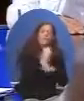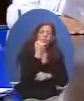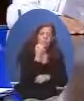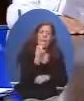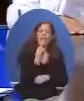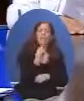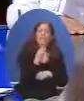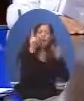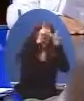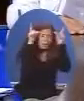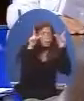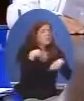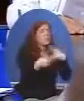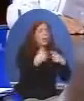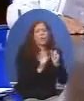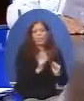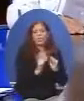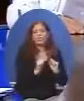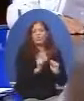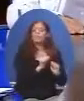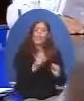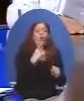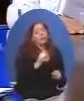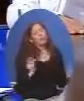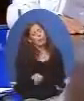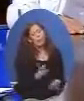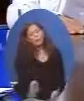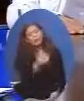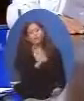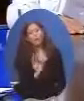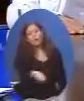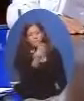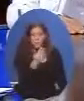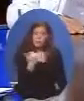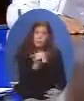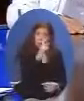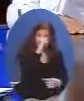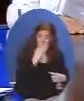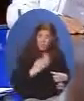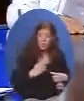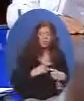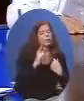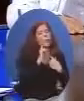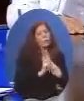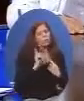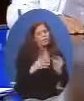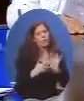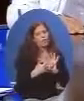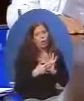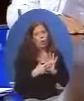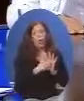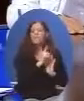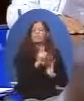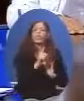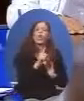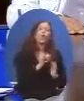וזה תהליך מאוד מאוד קשה. אין פה יד קלה. אם היד תמיד קולעת, אנחנו לא יודעים וצריך לבדוק את זה. אבל לא מדובר